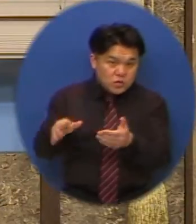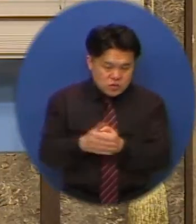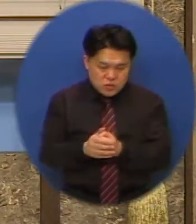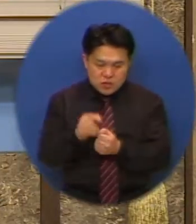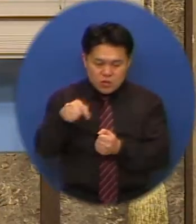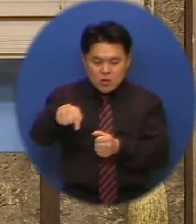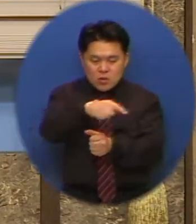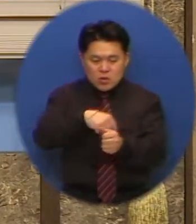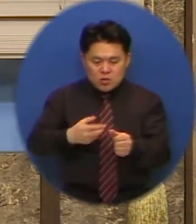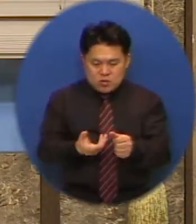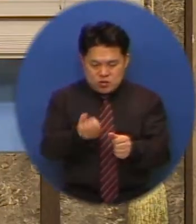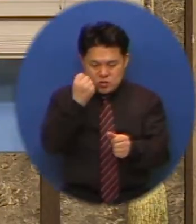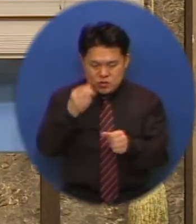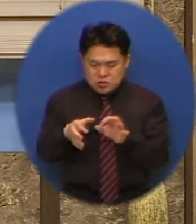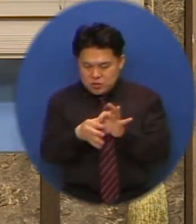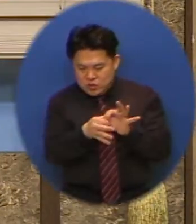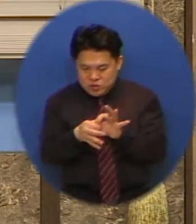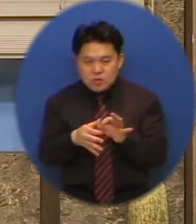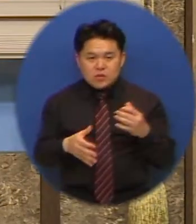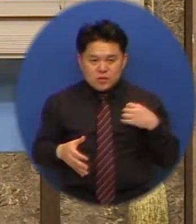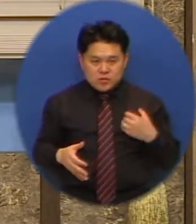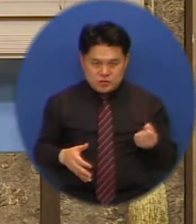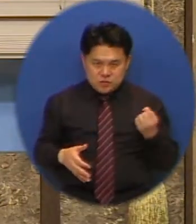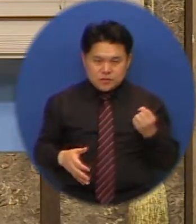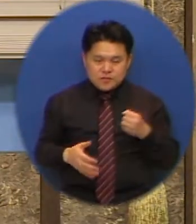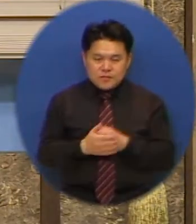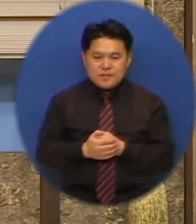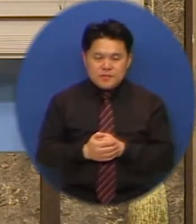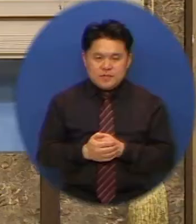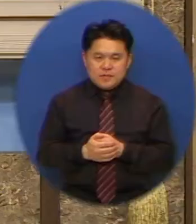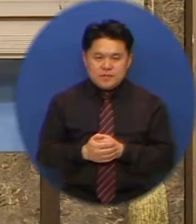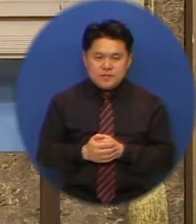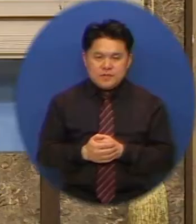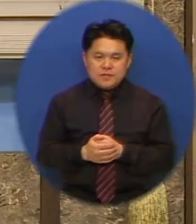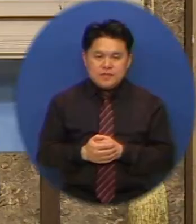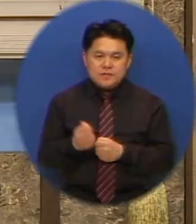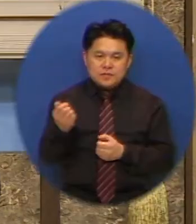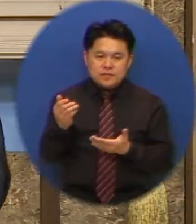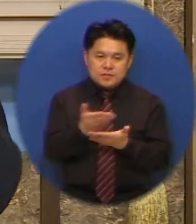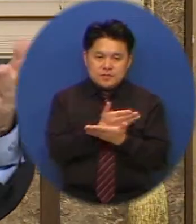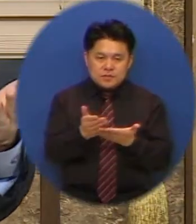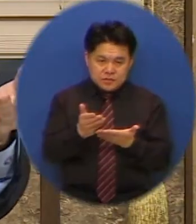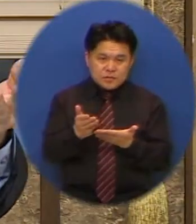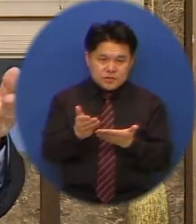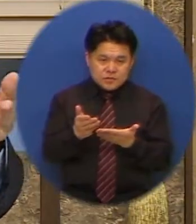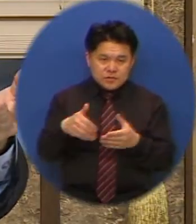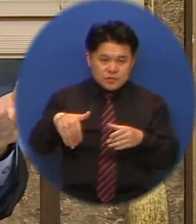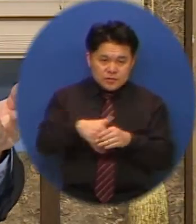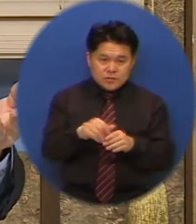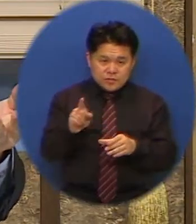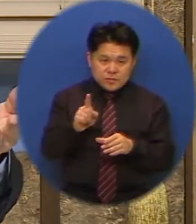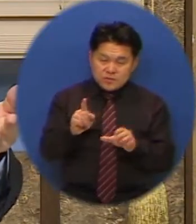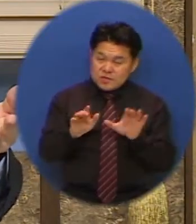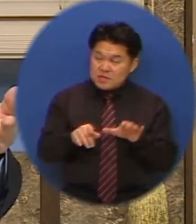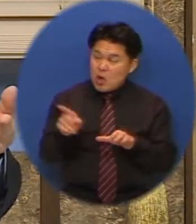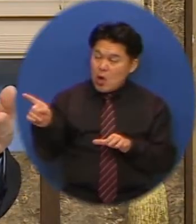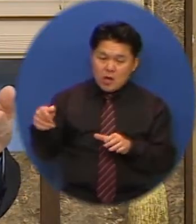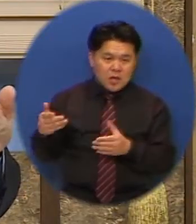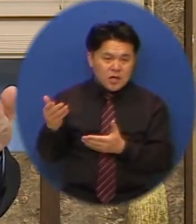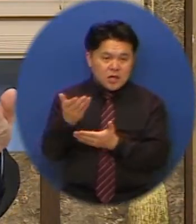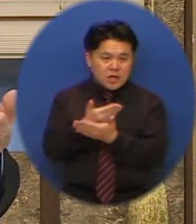이제 연결시켜주는 작업을 할 생각이고요. 그래서 이제 나눔 문화는 나눔 문화 뭐